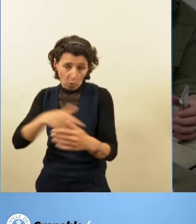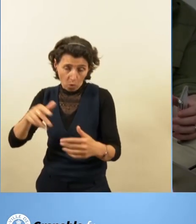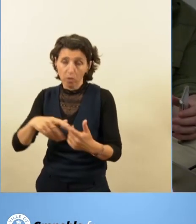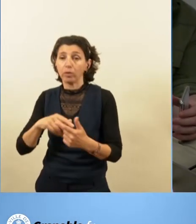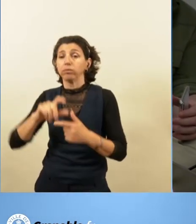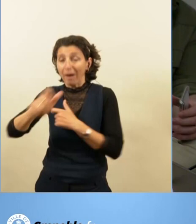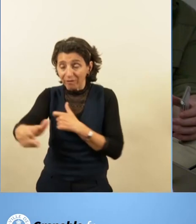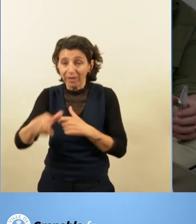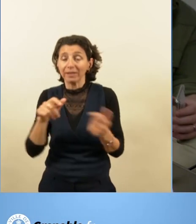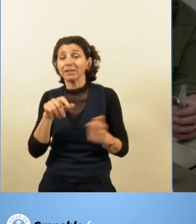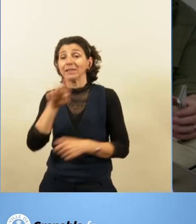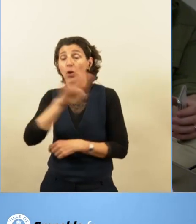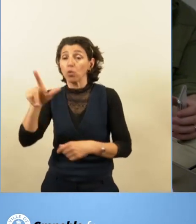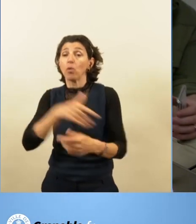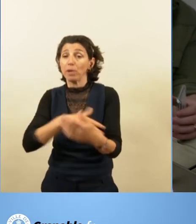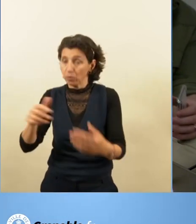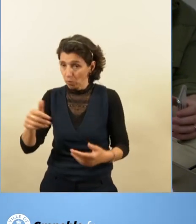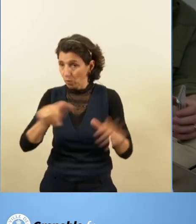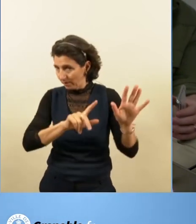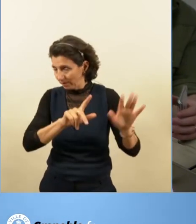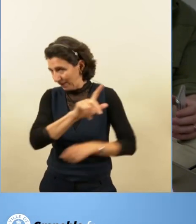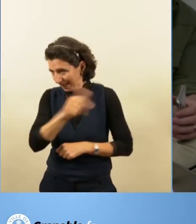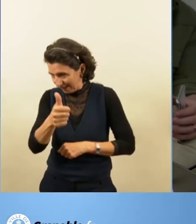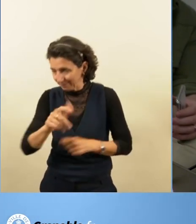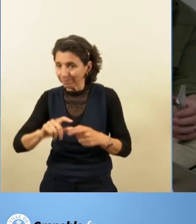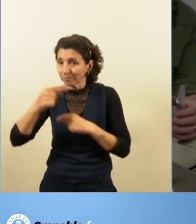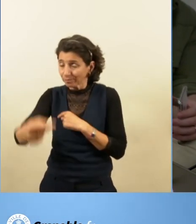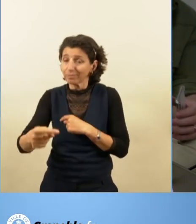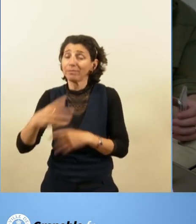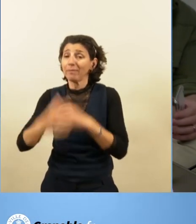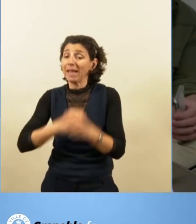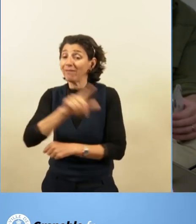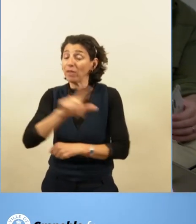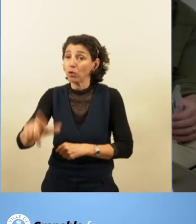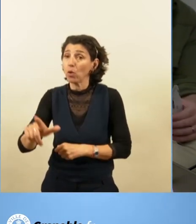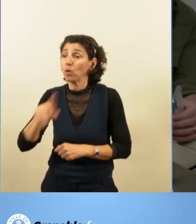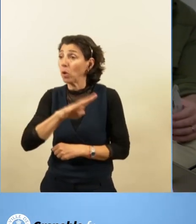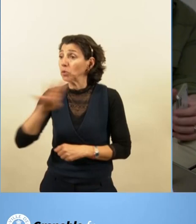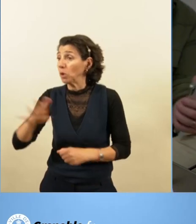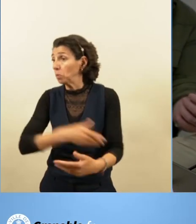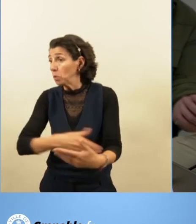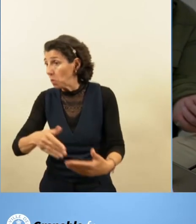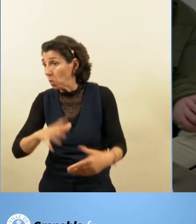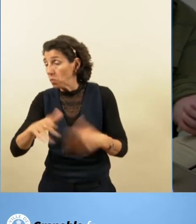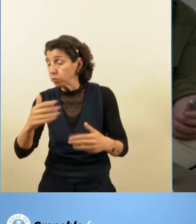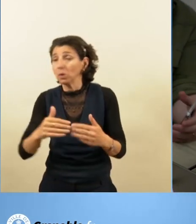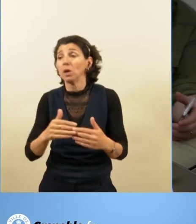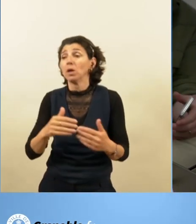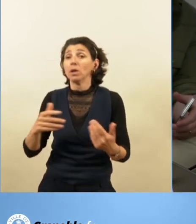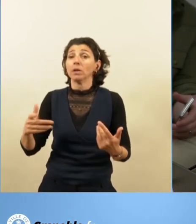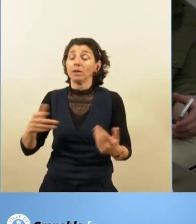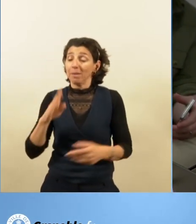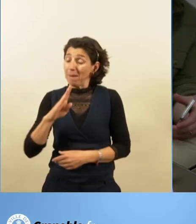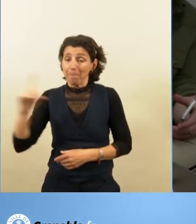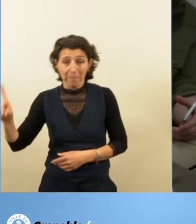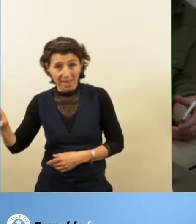42 millions 61 en 2022 tandis que 43,91 millions sont inscrits au